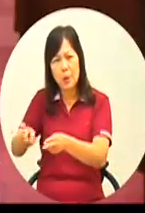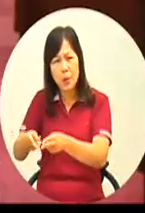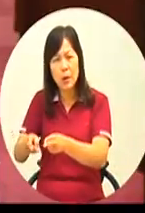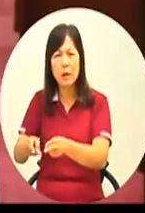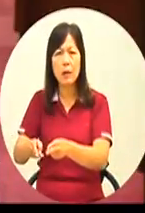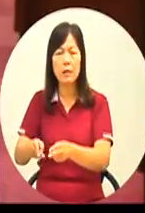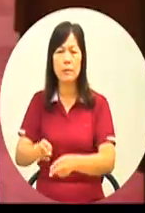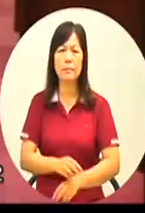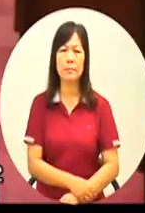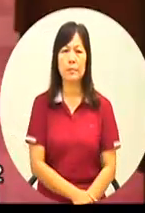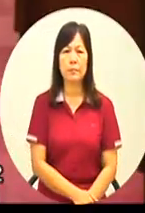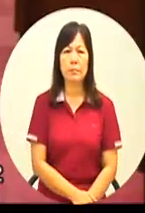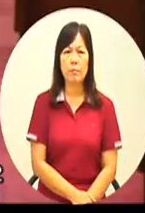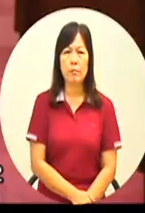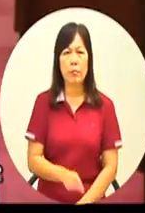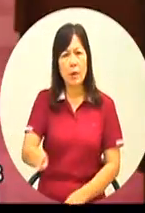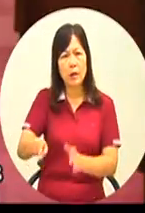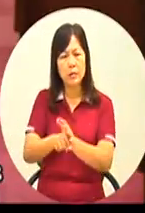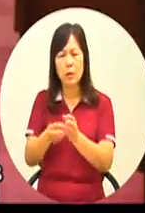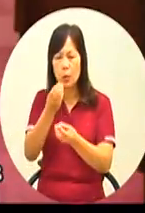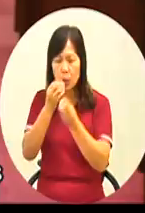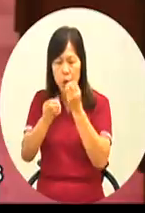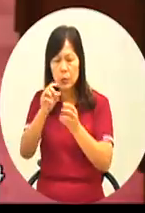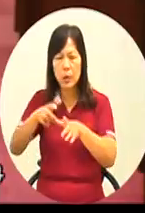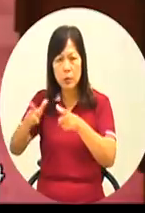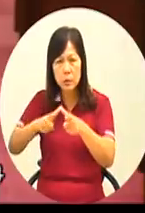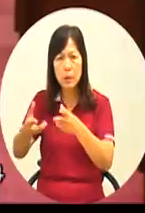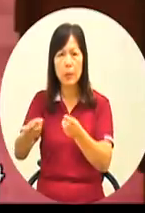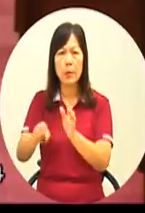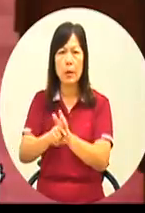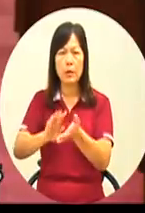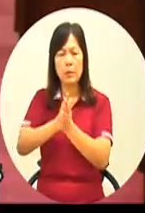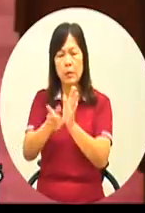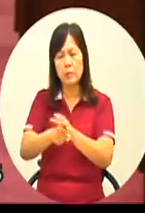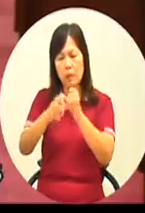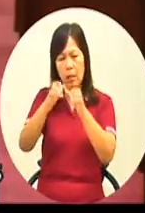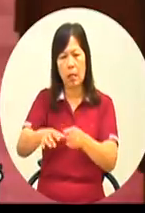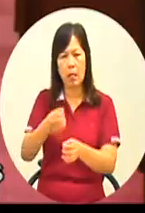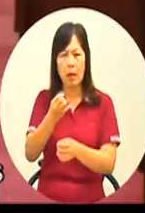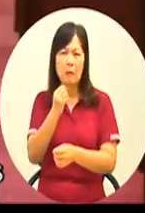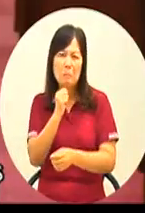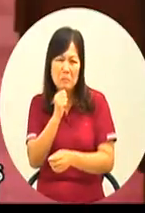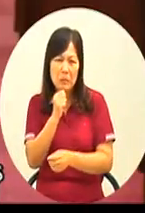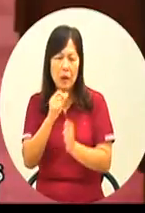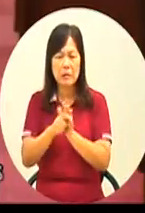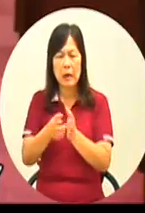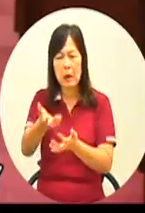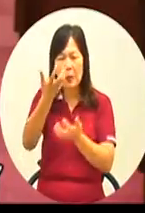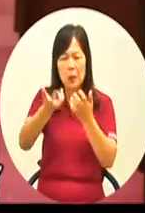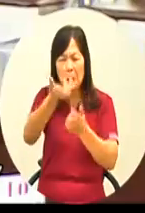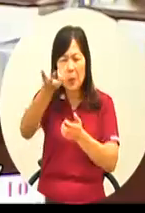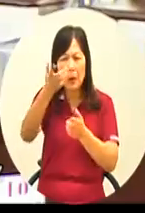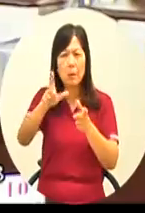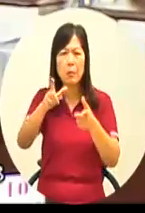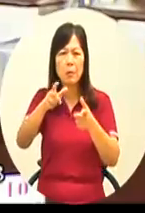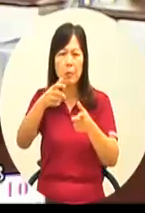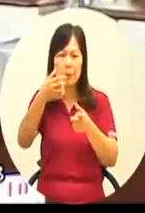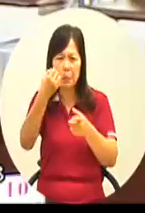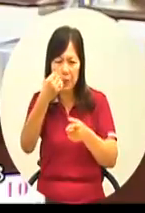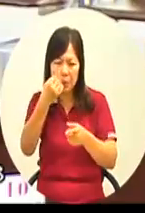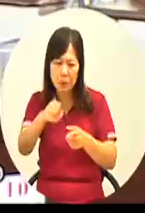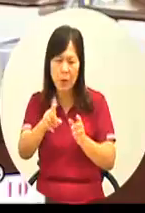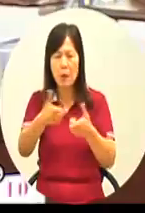啊无，那无遐点心弹咧，但遐设施也缩减咯。那不是讲也唔好，你最起码你把这物件炸了，